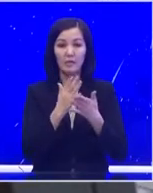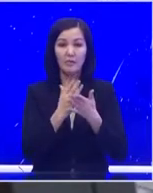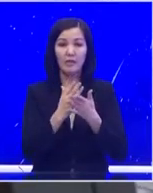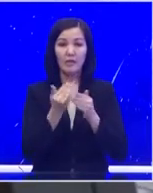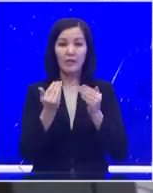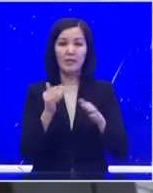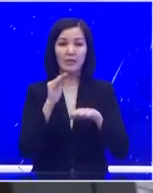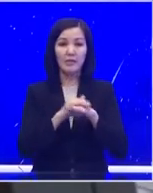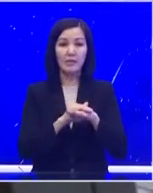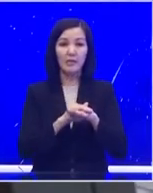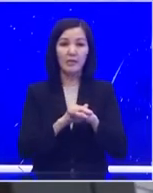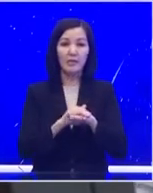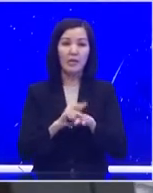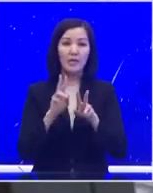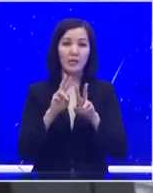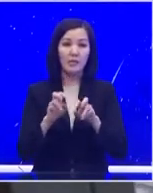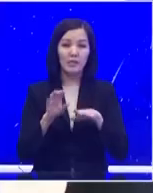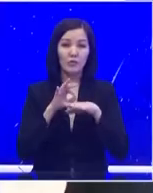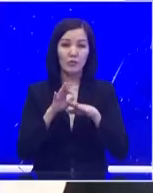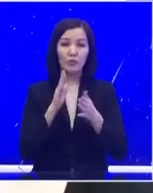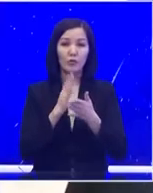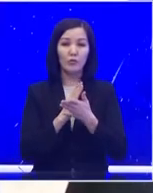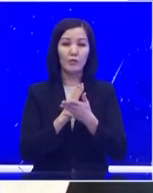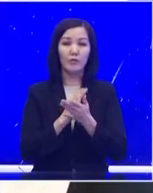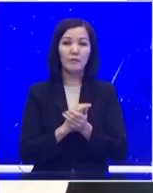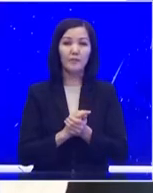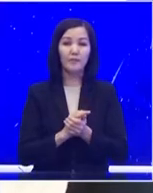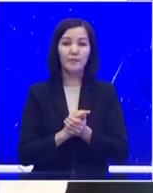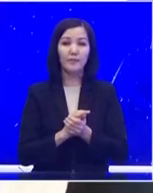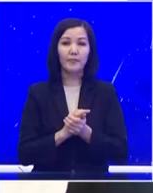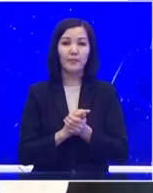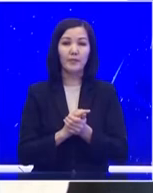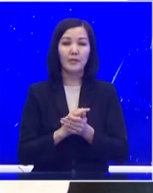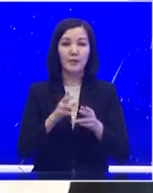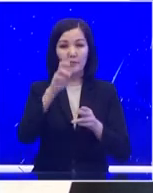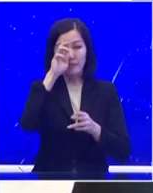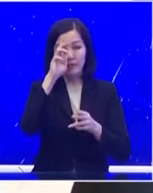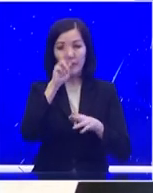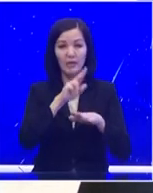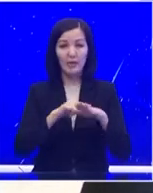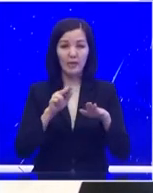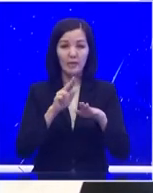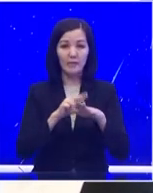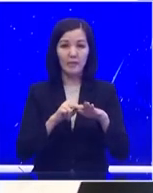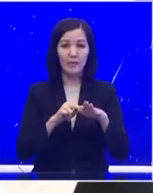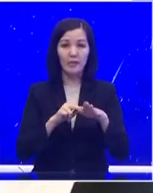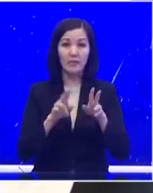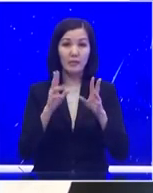қатысты тиісті іс-шаралар қолданылып жатыр. Ол бойынша мемлекеттік еңбек инспекторы жоспарын